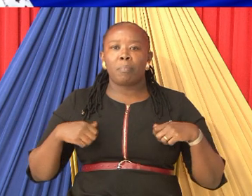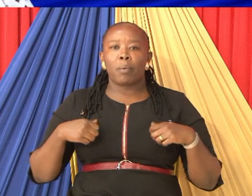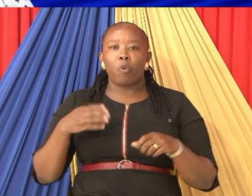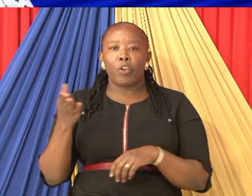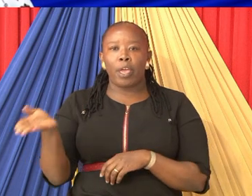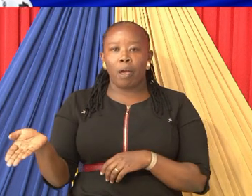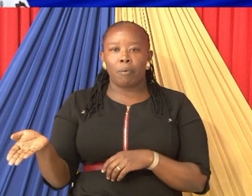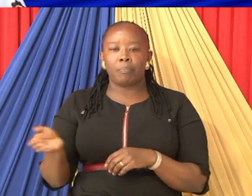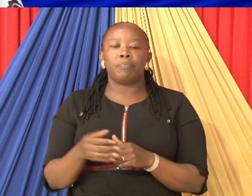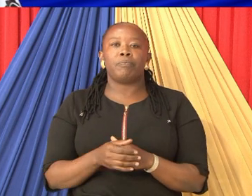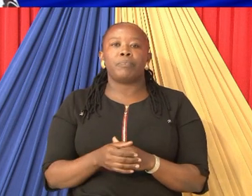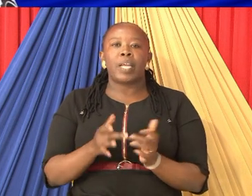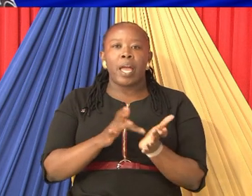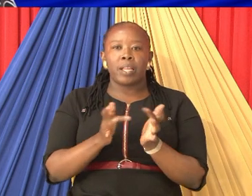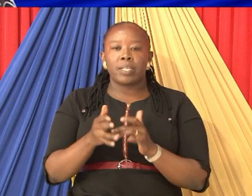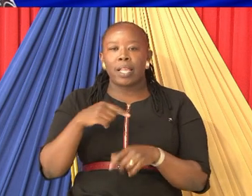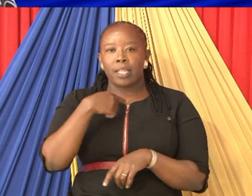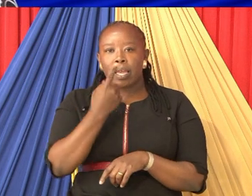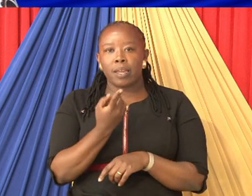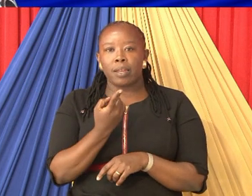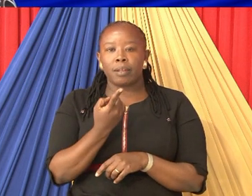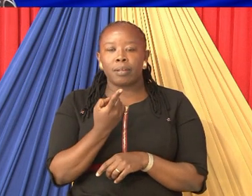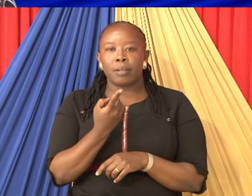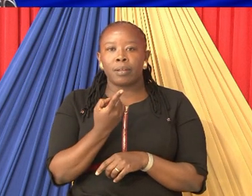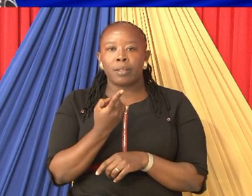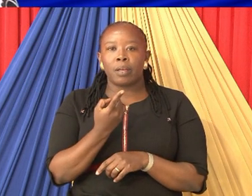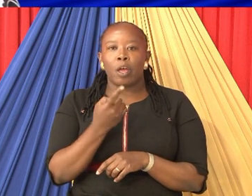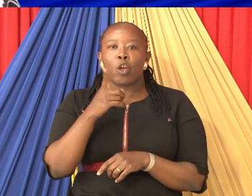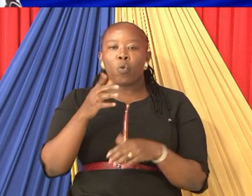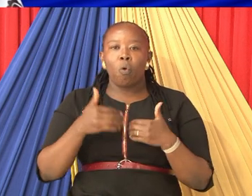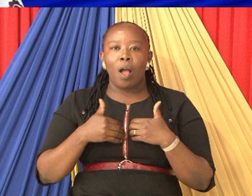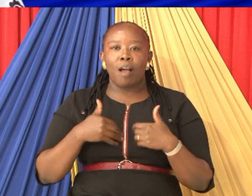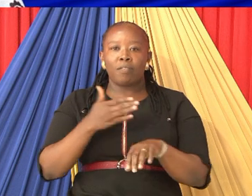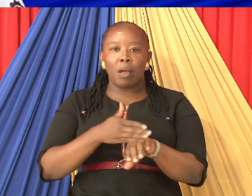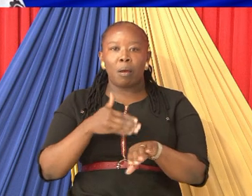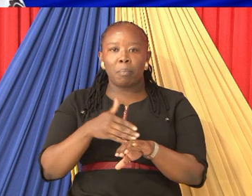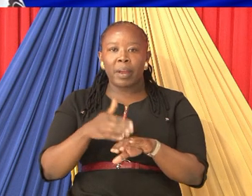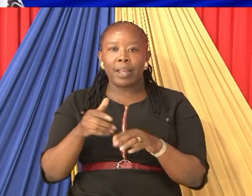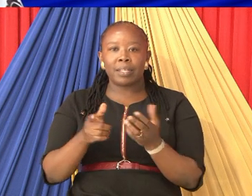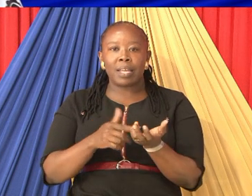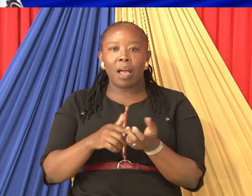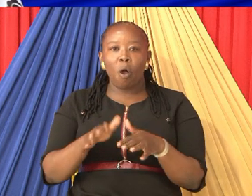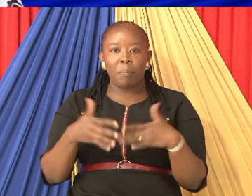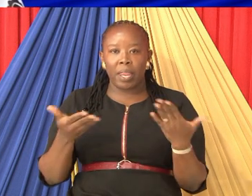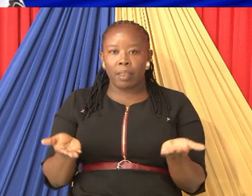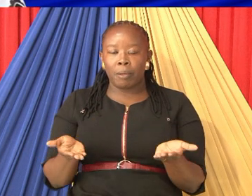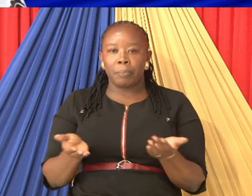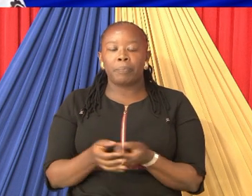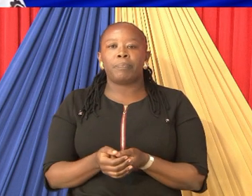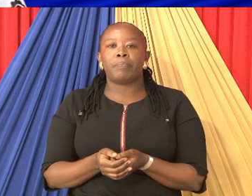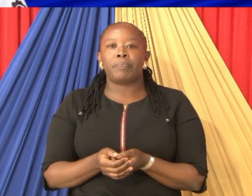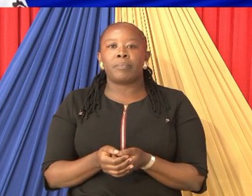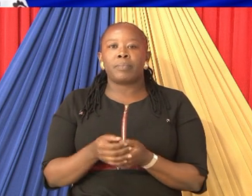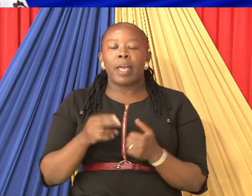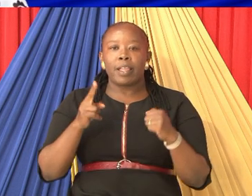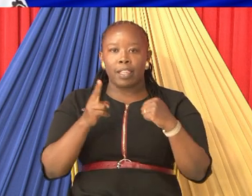hii. Yesu akawaambia, mnayo mikate mingapi? Wakasema,